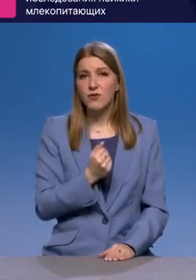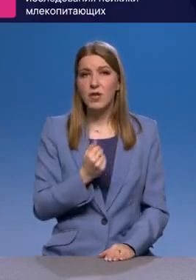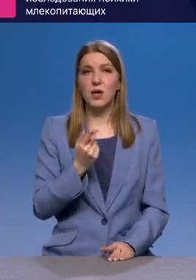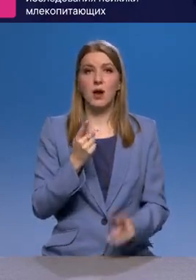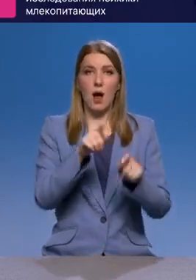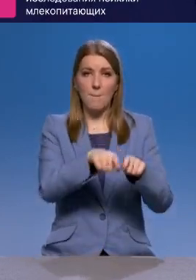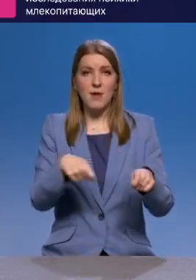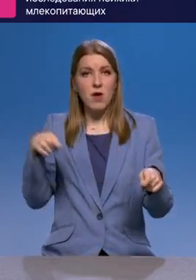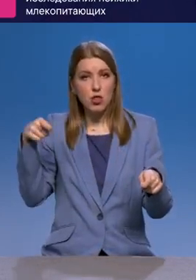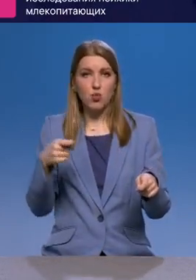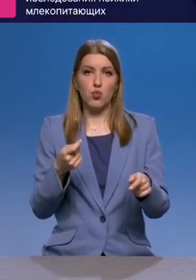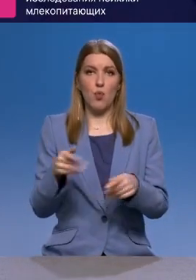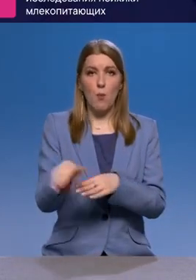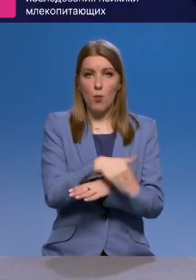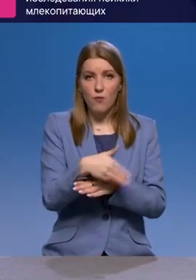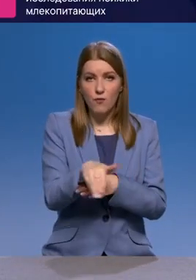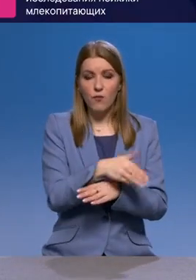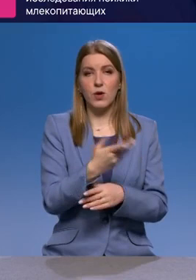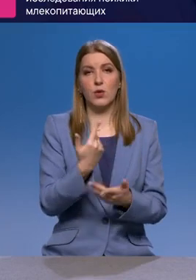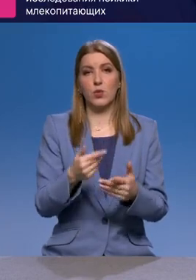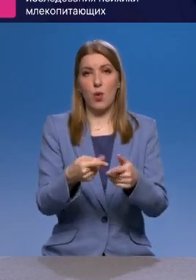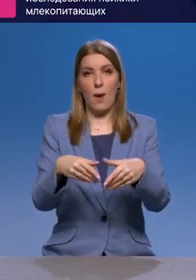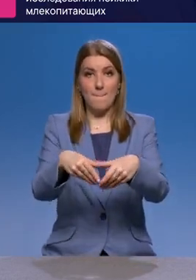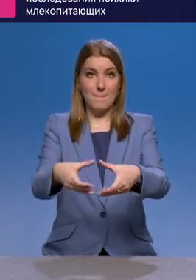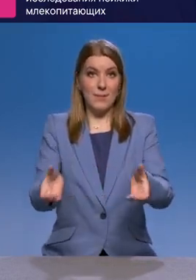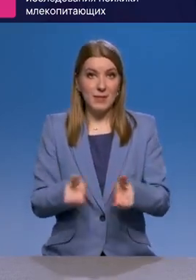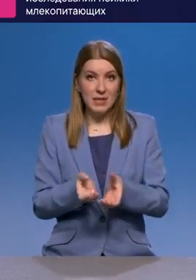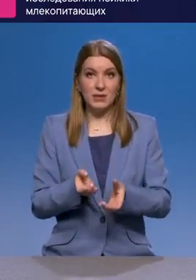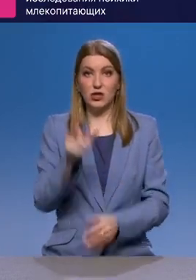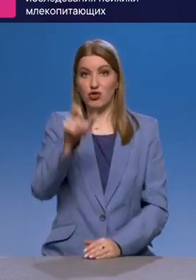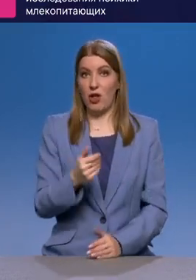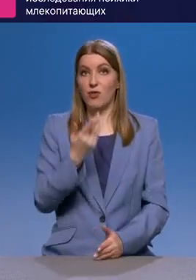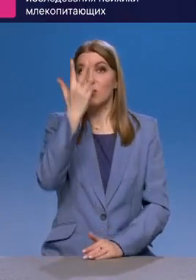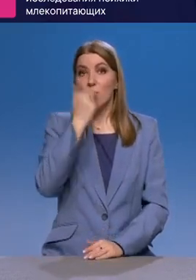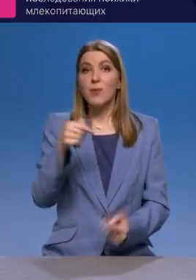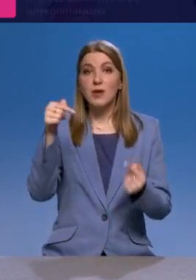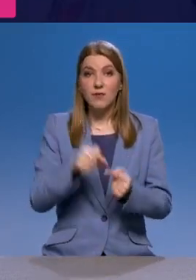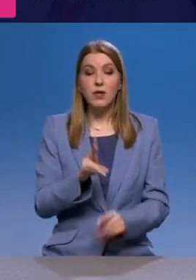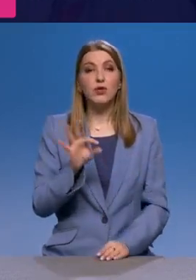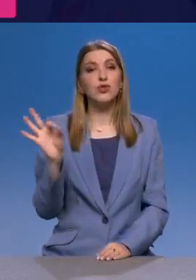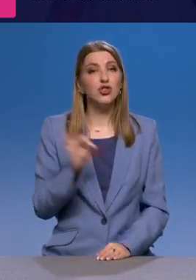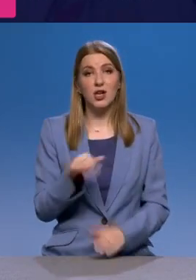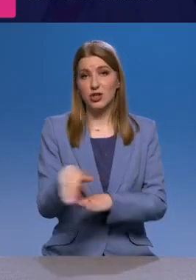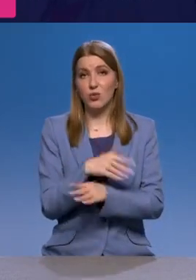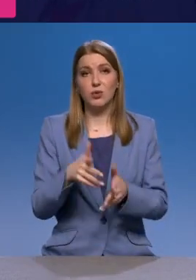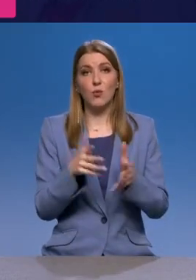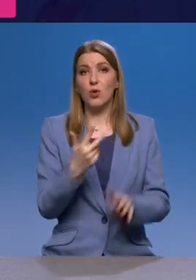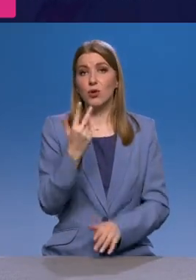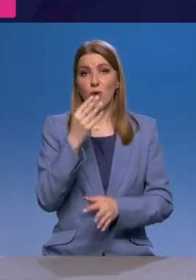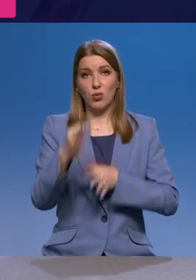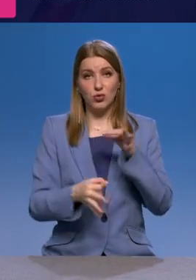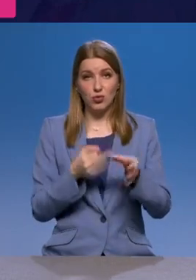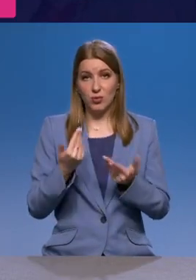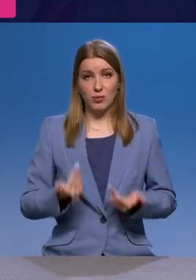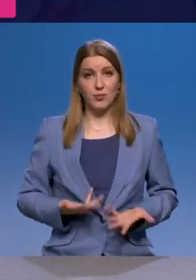корму в миске, да, и к человеку, они зачастую совершенно не способны прожить на улице более там, 3 суток, потому что они